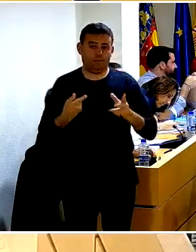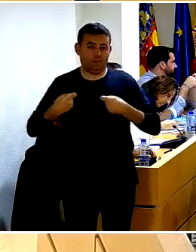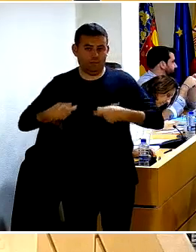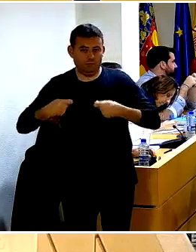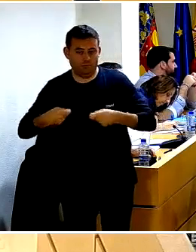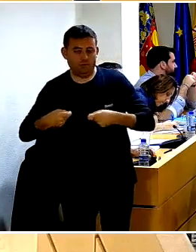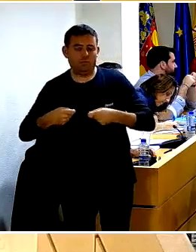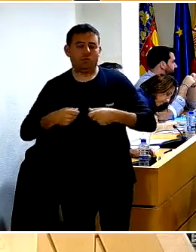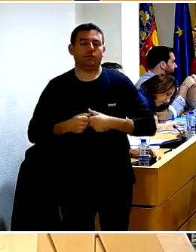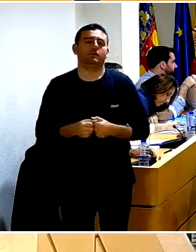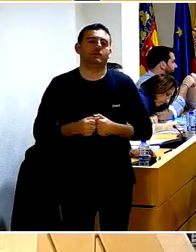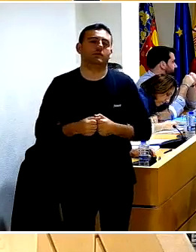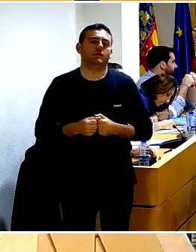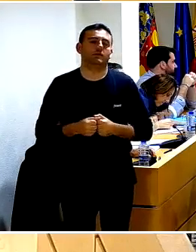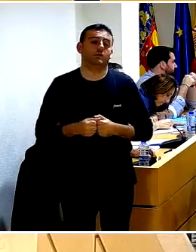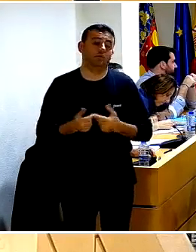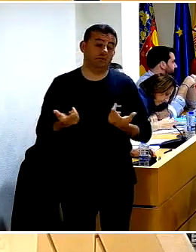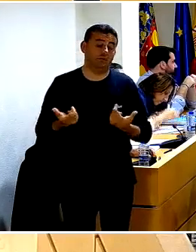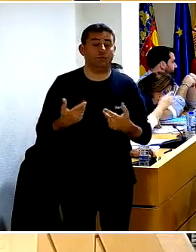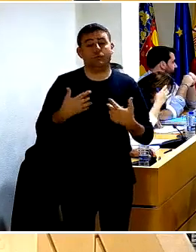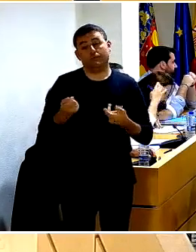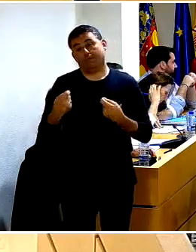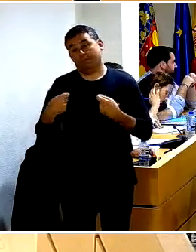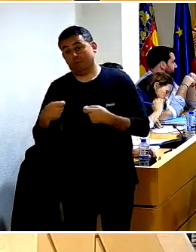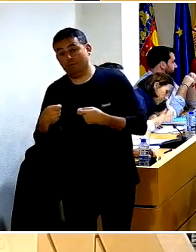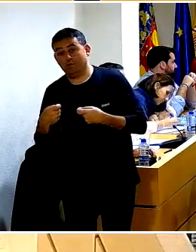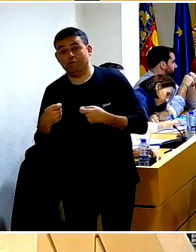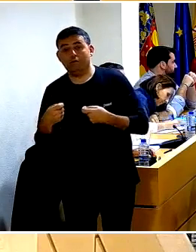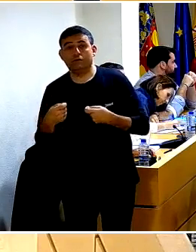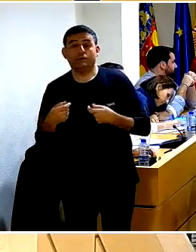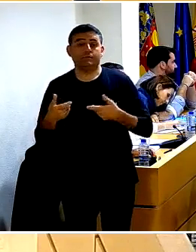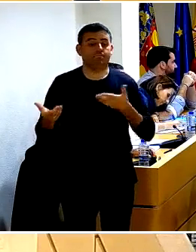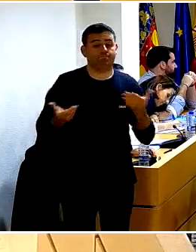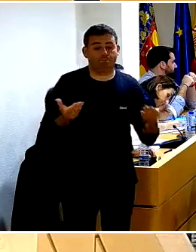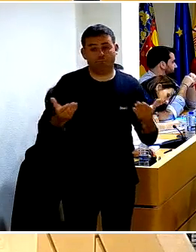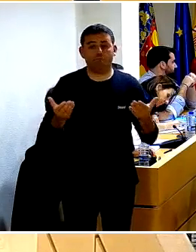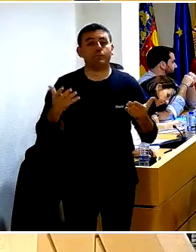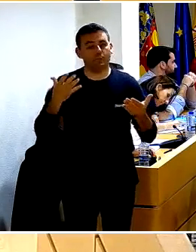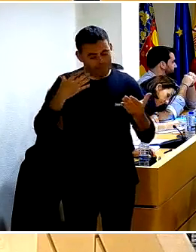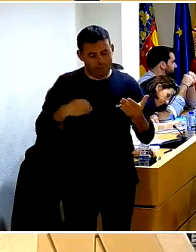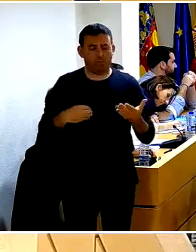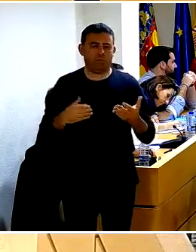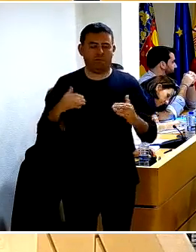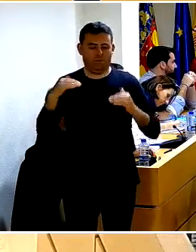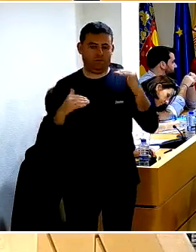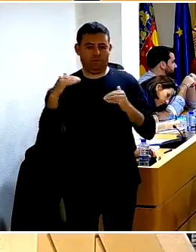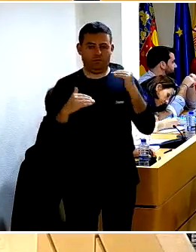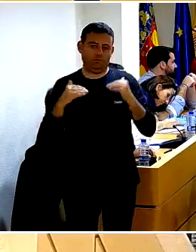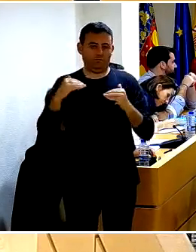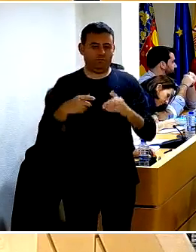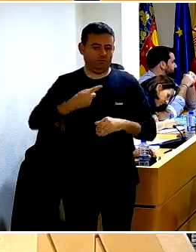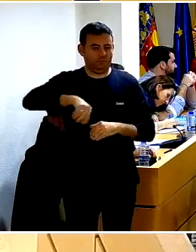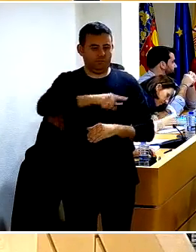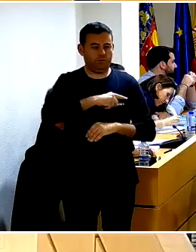pogut augmentar la despesa en diverses àrees per tal d'atendre a les necessitats detectades per aquest equip de govern. Hem